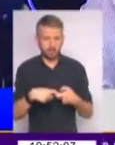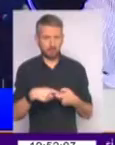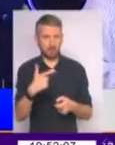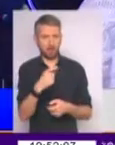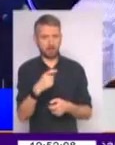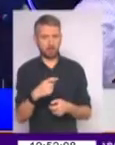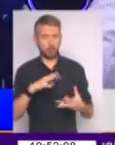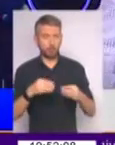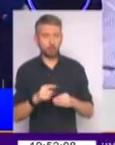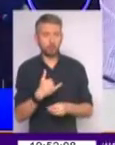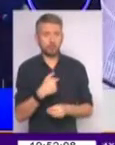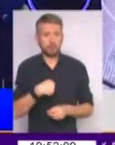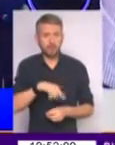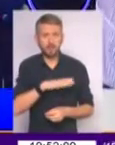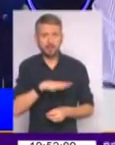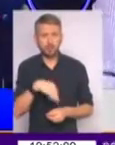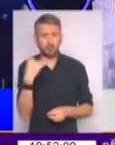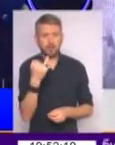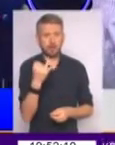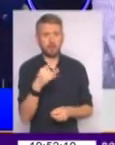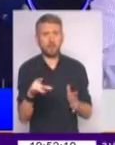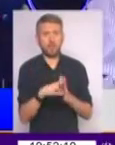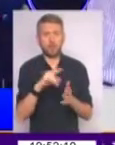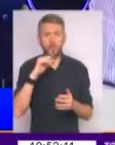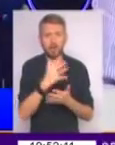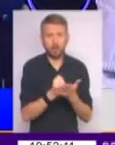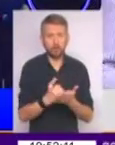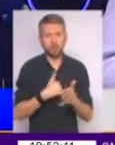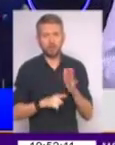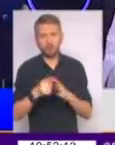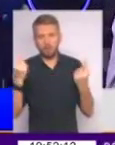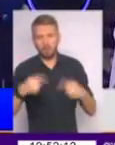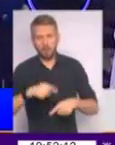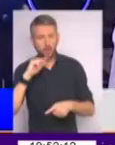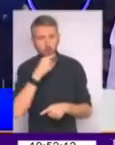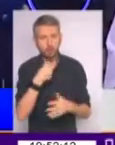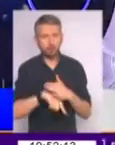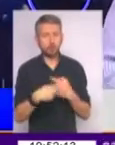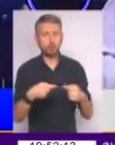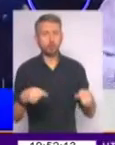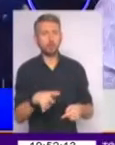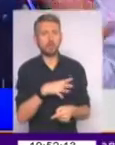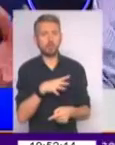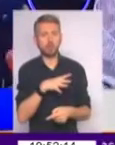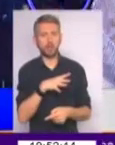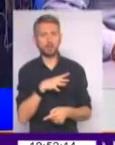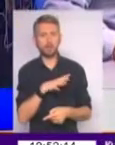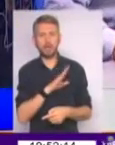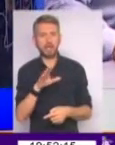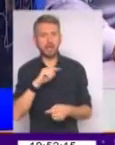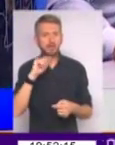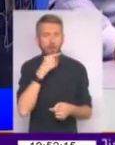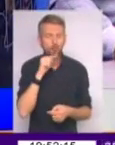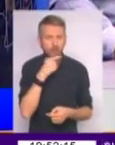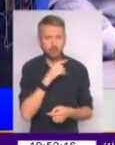до того, що в нас не були зацікавлені енерозбережені, що в нас пішов розвал економіки, тому що продукція була не заощадлива,